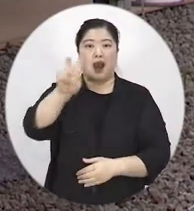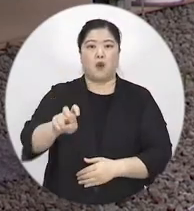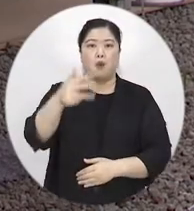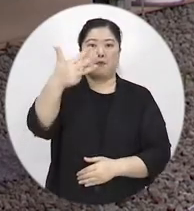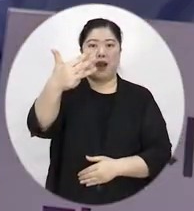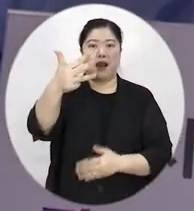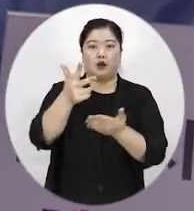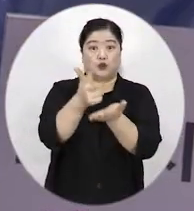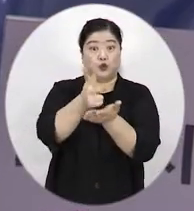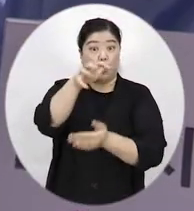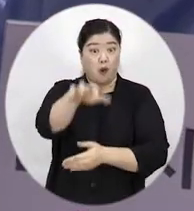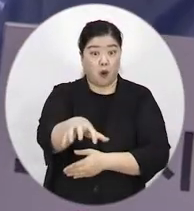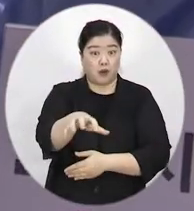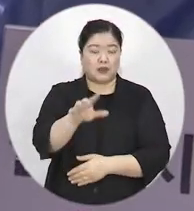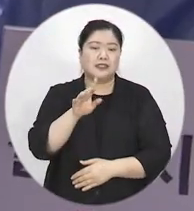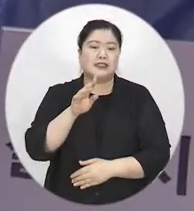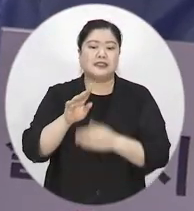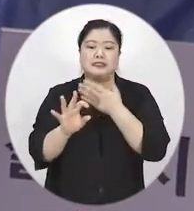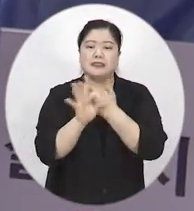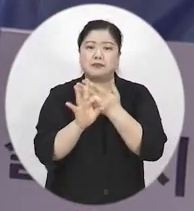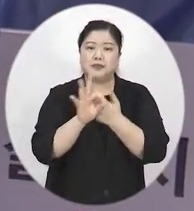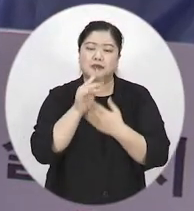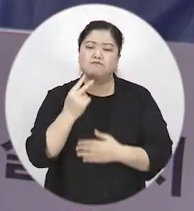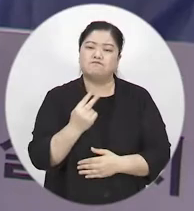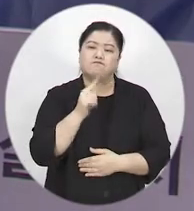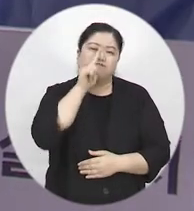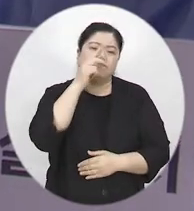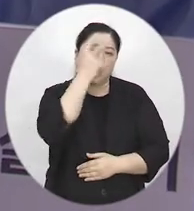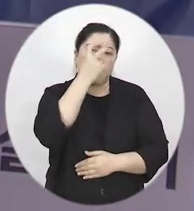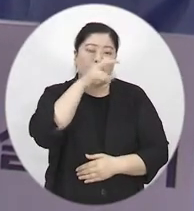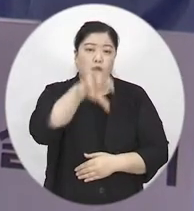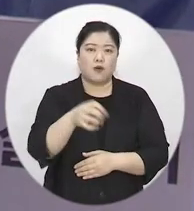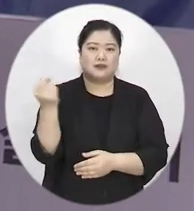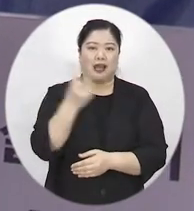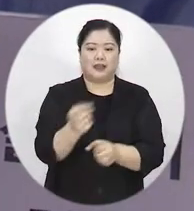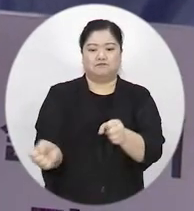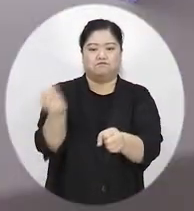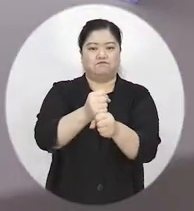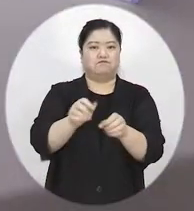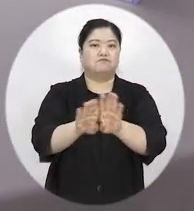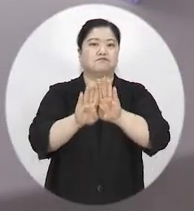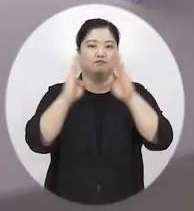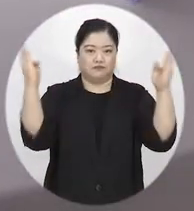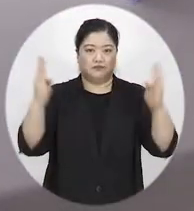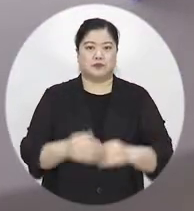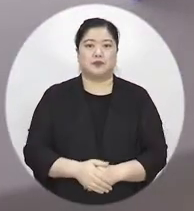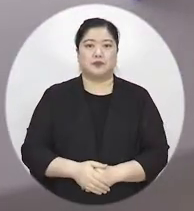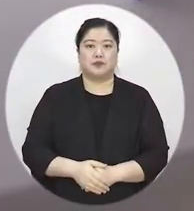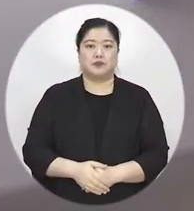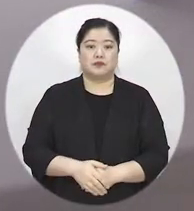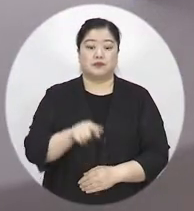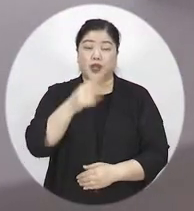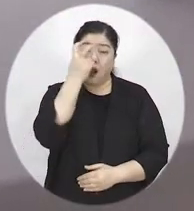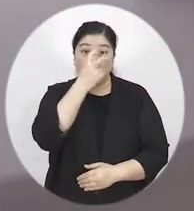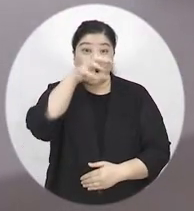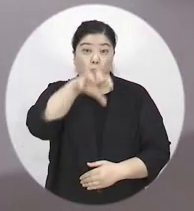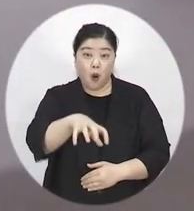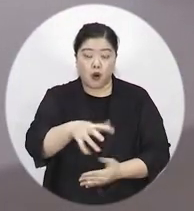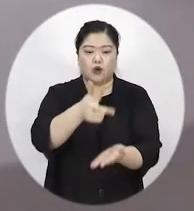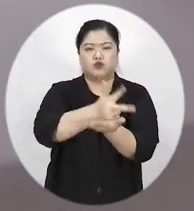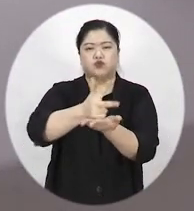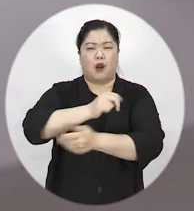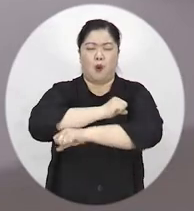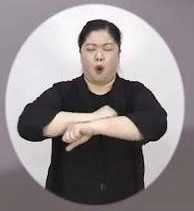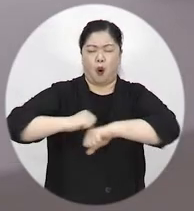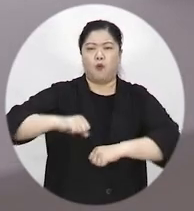마곡팔 공영주차장에 임시선별검사소를 신속하게 설치하고 운영을 재개했습니다. 마곡